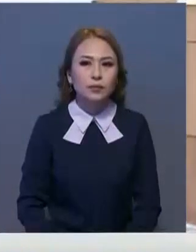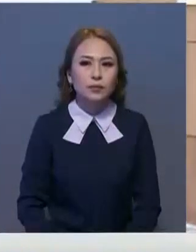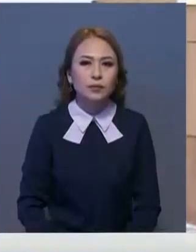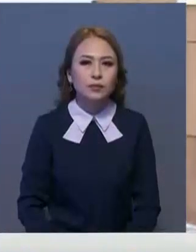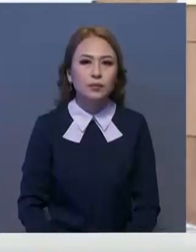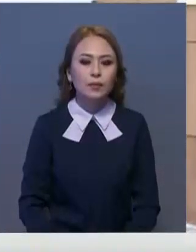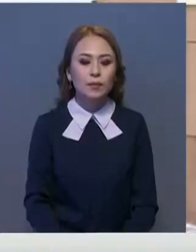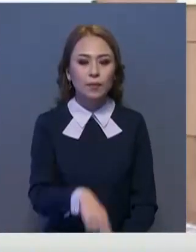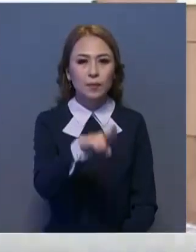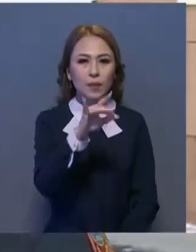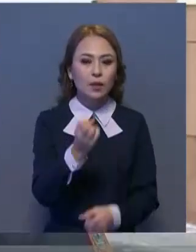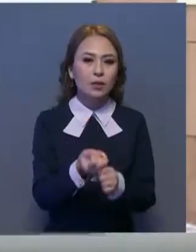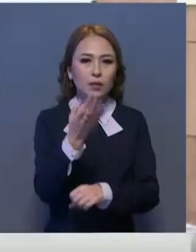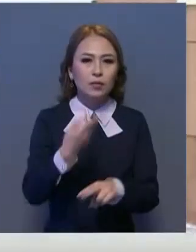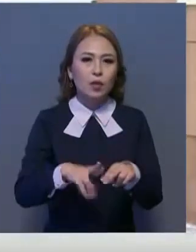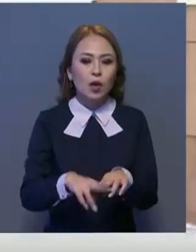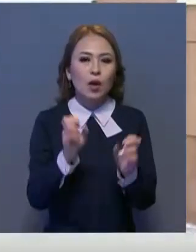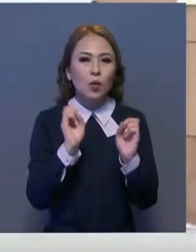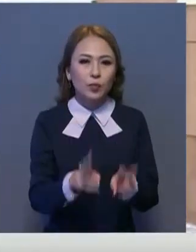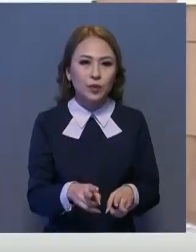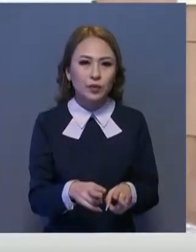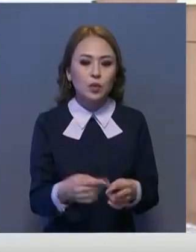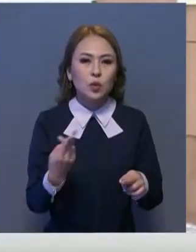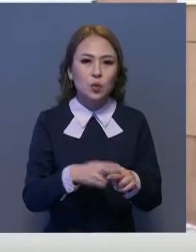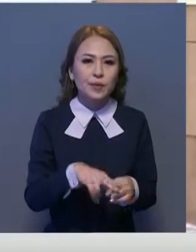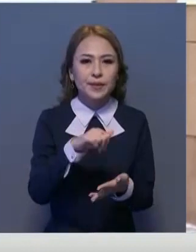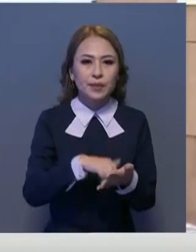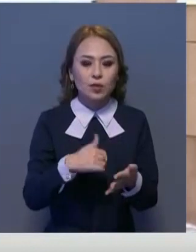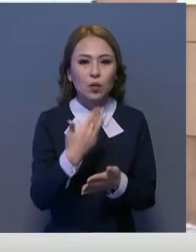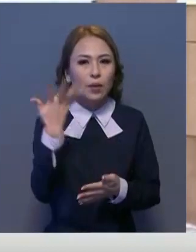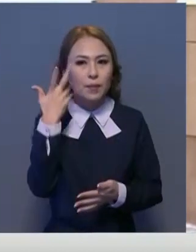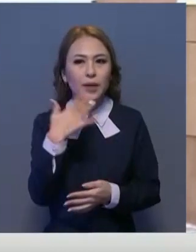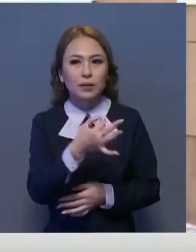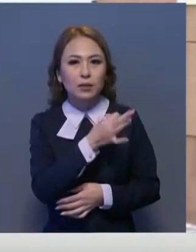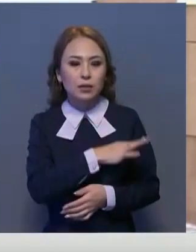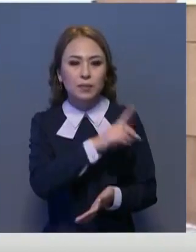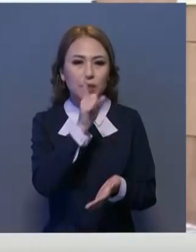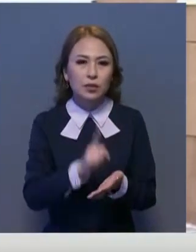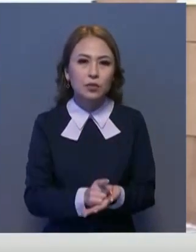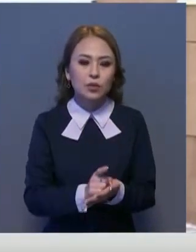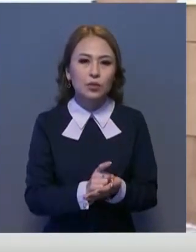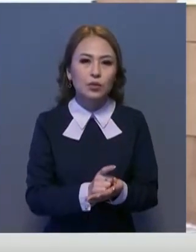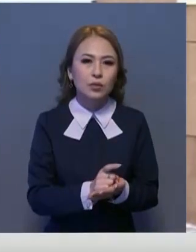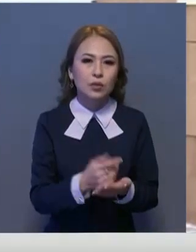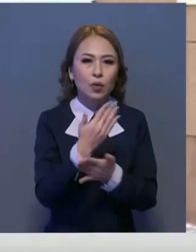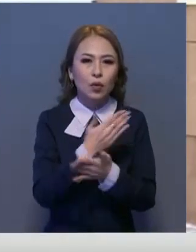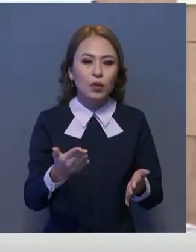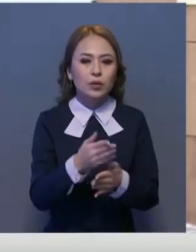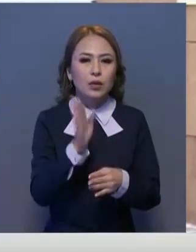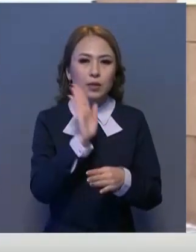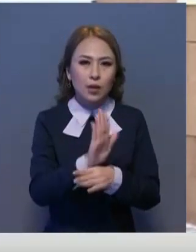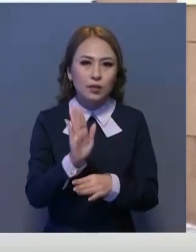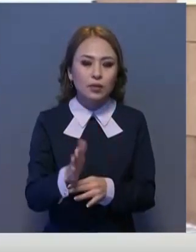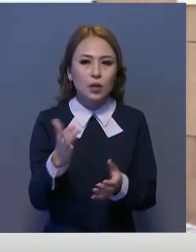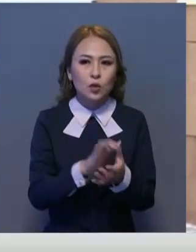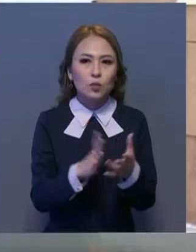жалғаспақ. Пиротехникалық бұйымдар бұл қауіпті. Сол себепті оларды пайдаланған кезде міндетті түрде оның нұсқаулығымен таныс